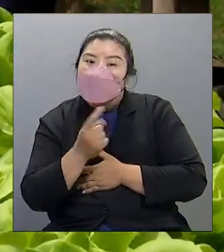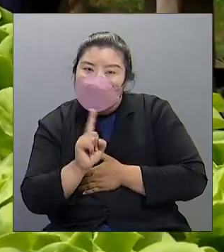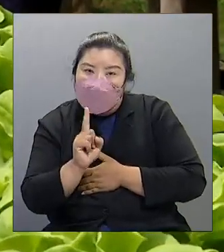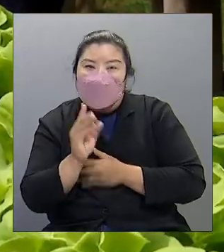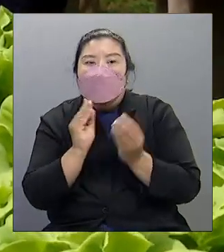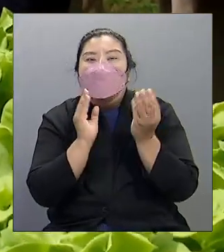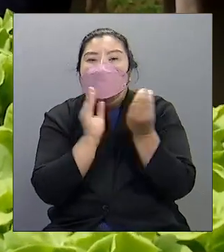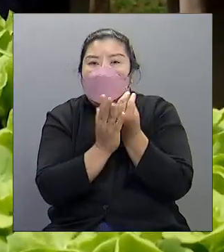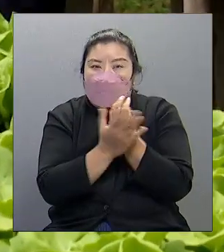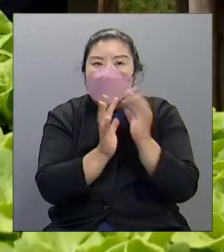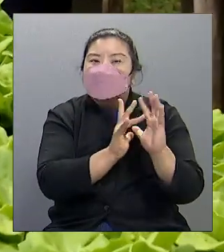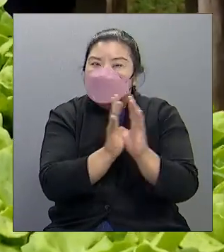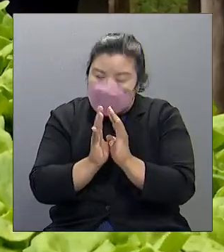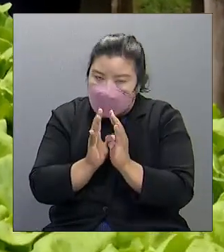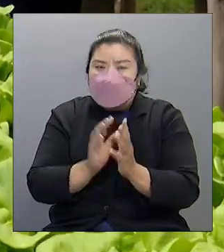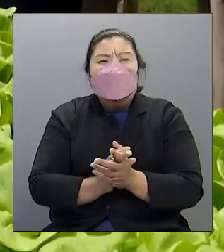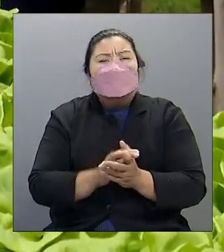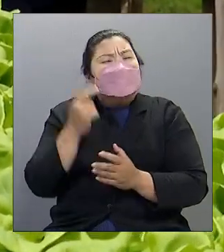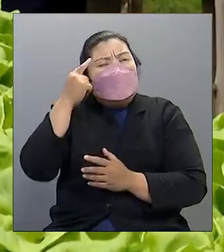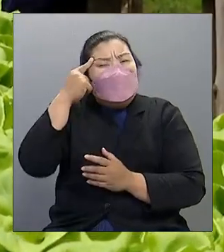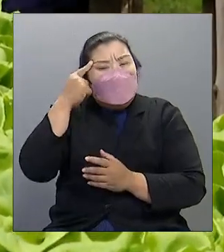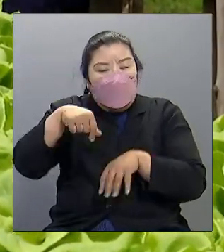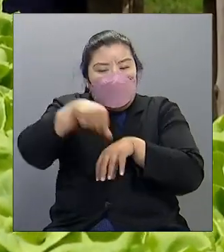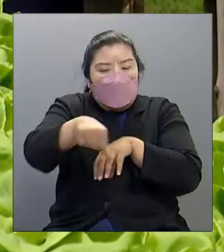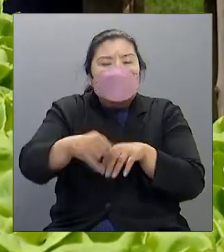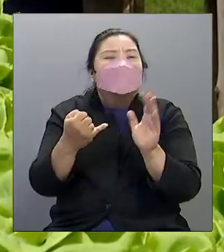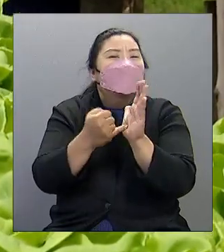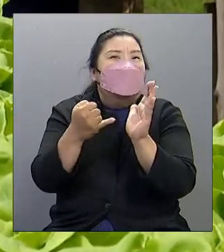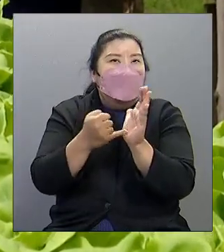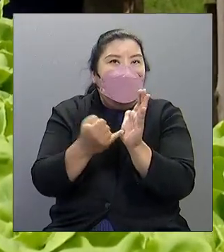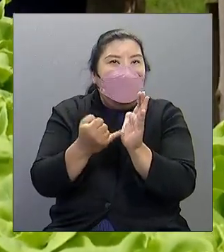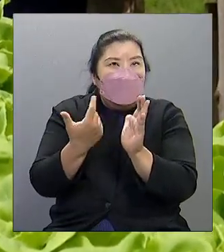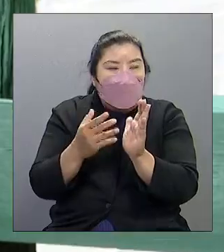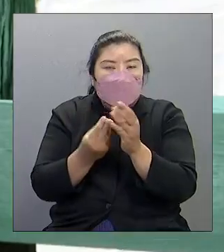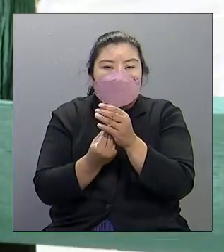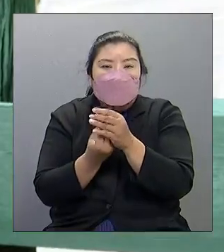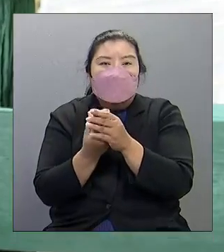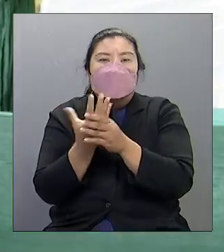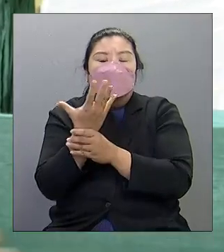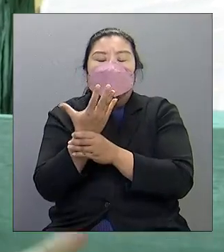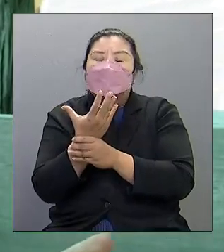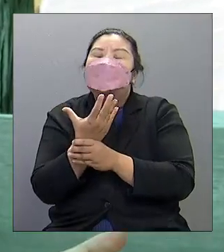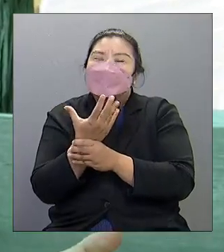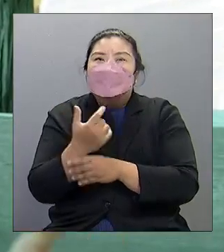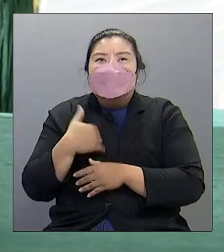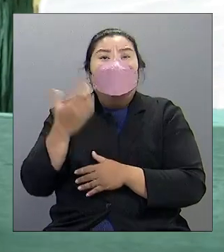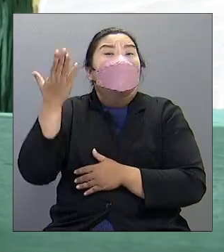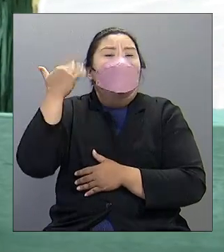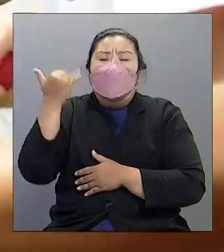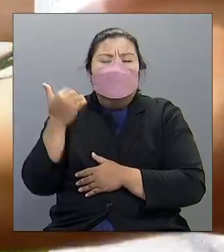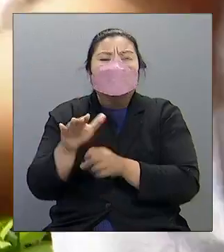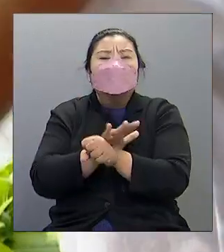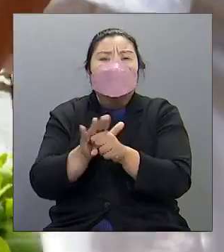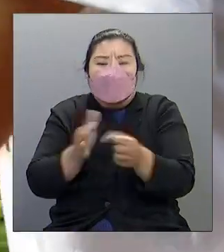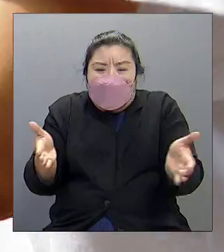สลาดผักขมง่ๆเราเริ่มอะไรที่เราอยากกน มจะได้มกำลังใจในการปลูกตอนนั้ที่ปลูกก็เล็กๆ ไม่ใหญ